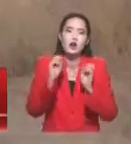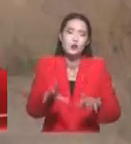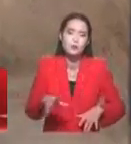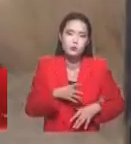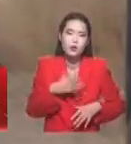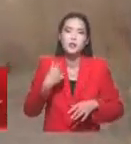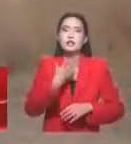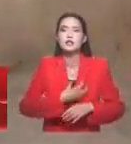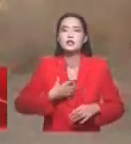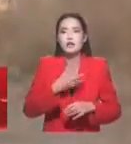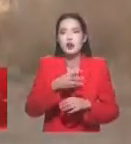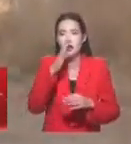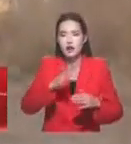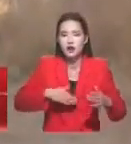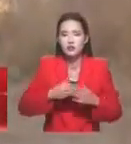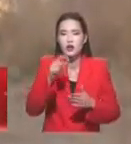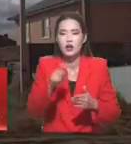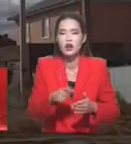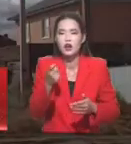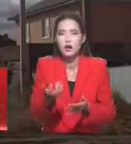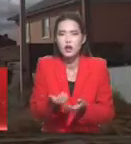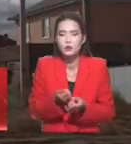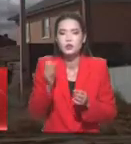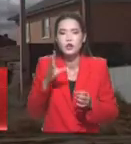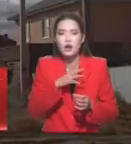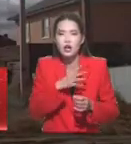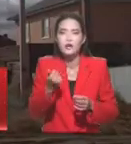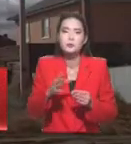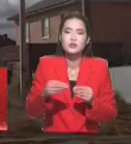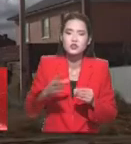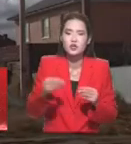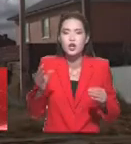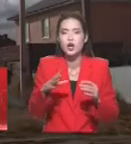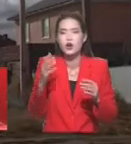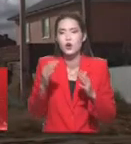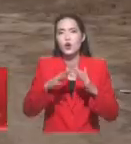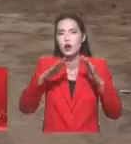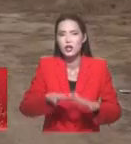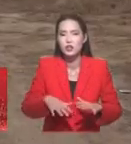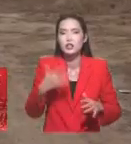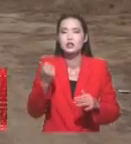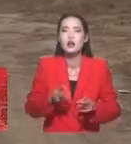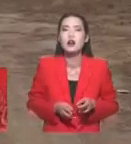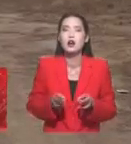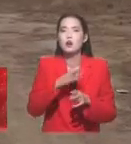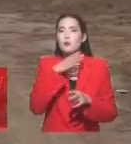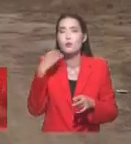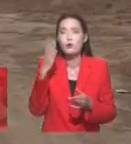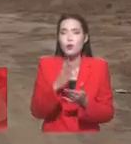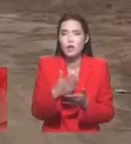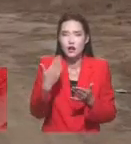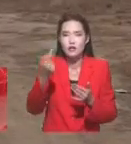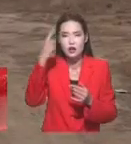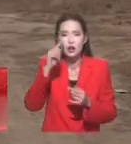Негізі үй соғатын адамның алдынан кезігетін бірінші мәселе жер алу. Ақшасын былай қойғанда алаяқ көп. Қазір үй сатамын деген